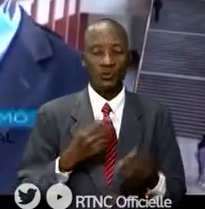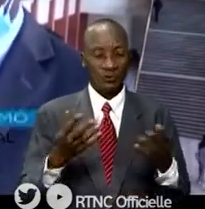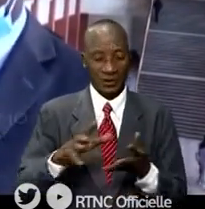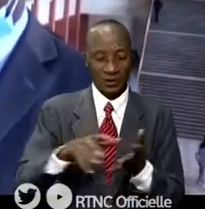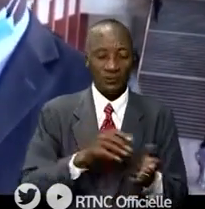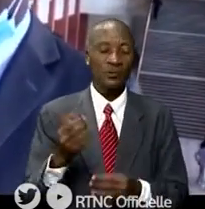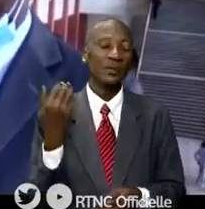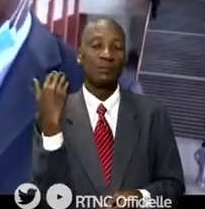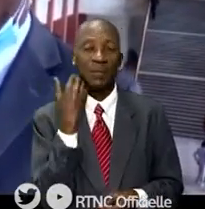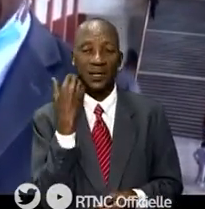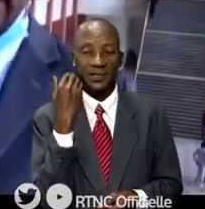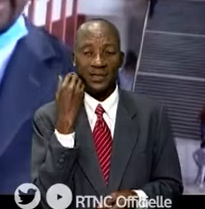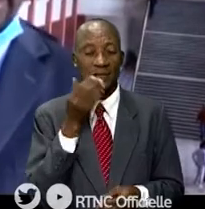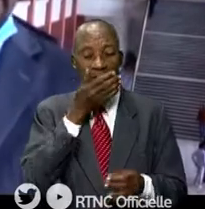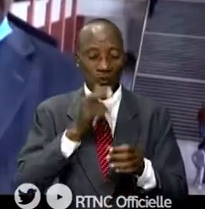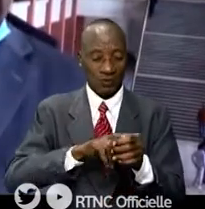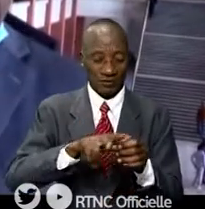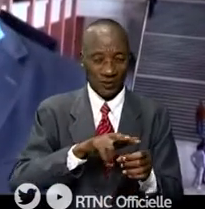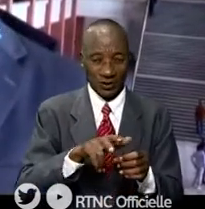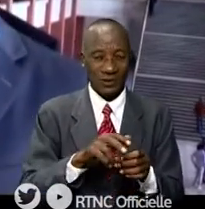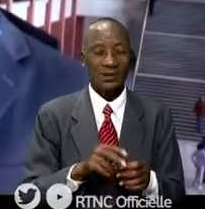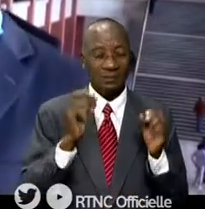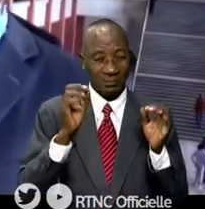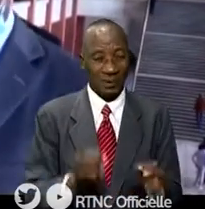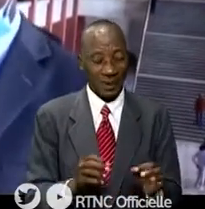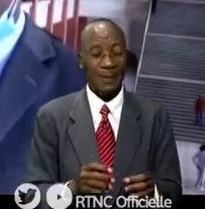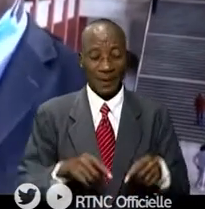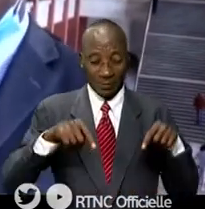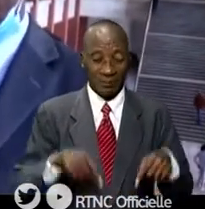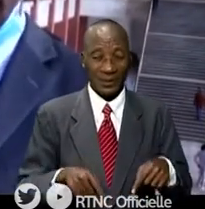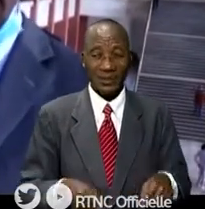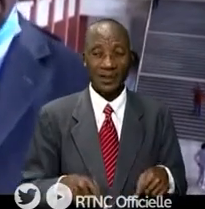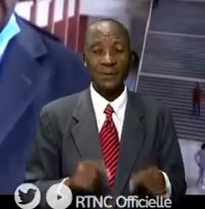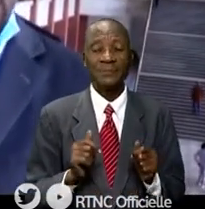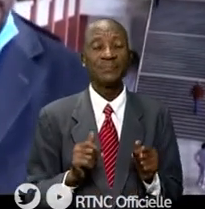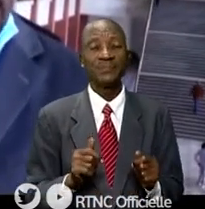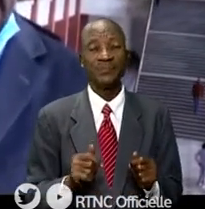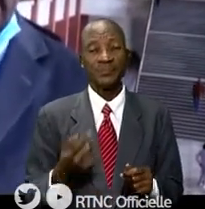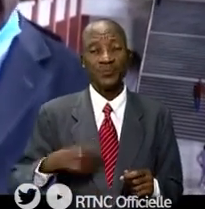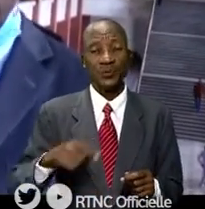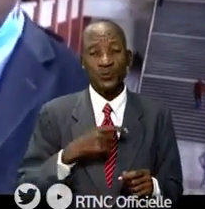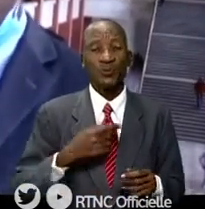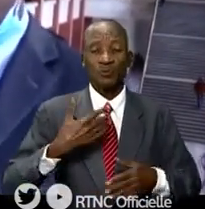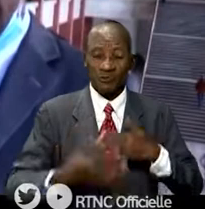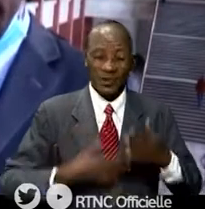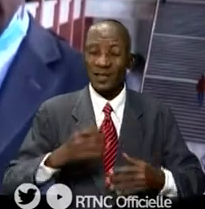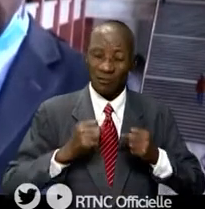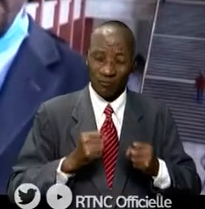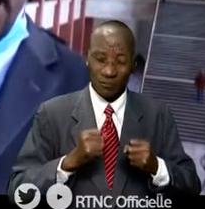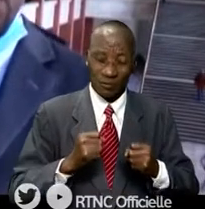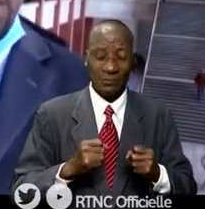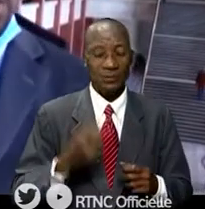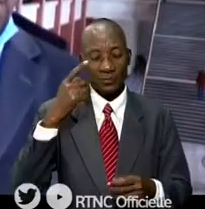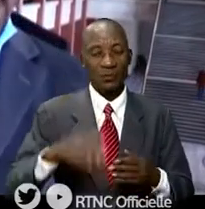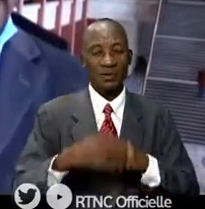du coronavirus et à ce moment, nous sommes en train de tout faire à ce que en ville de